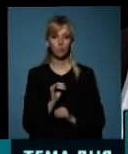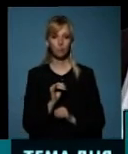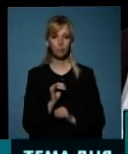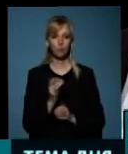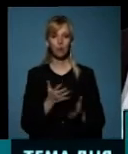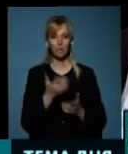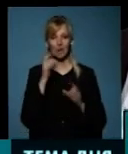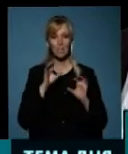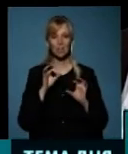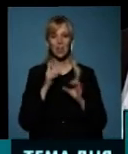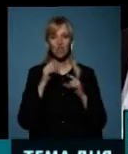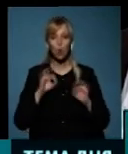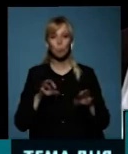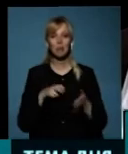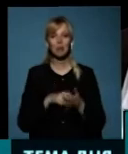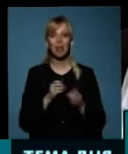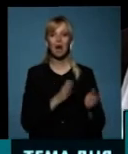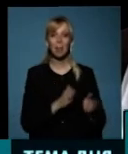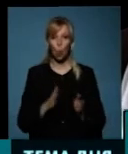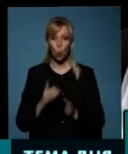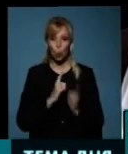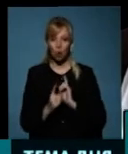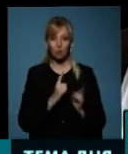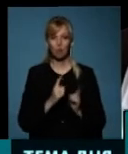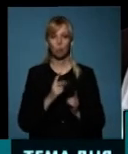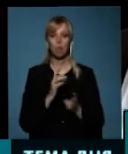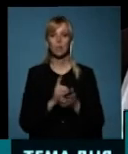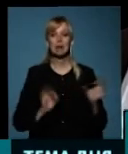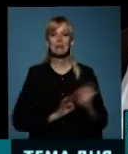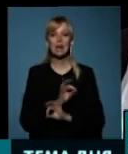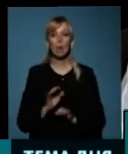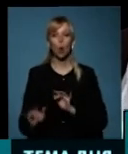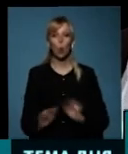і інформаційний лист. На регулярних маршрутах повинна бути схема руху,